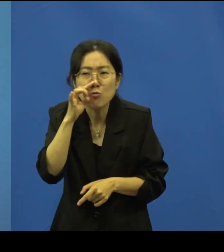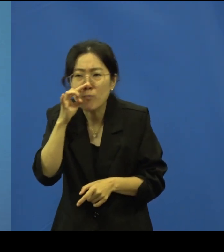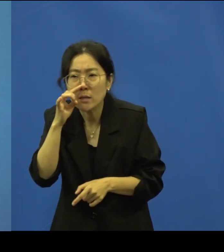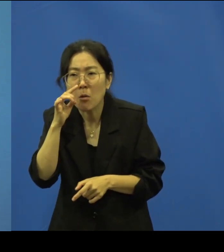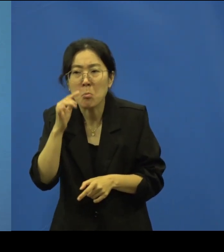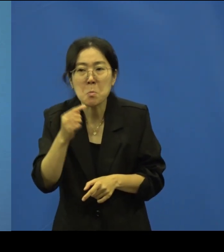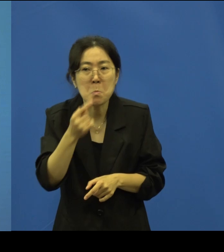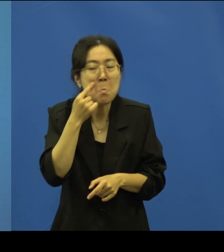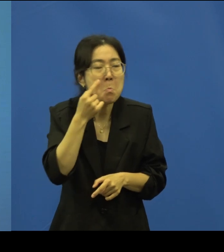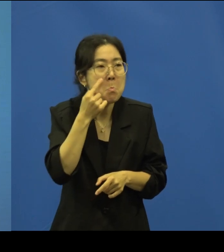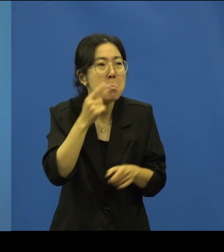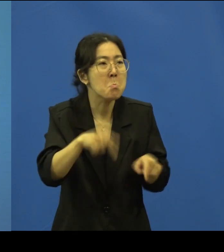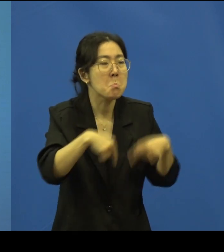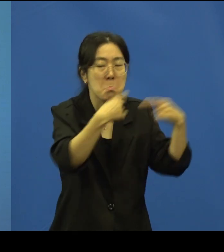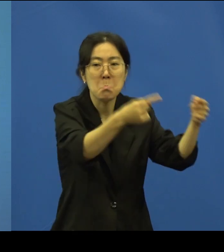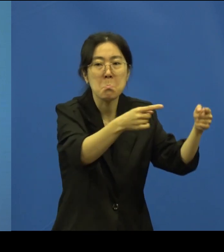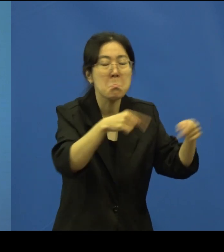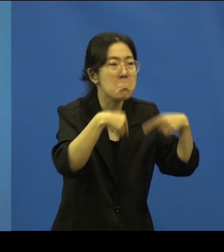따라서.